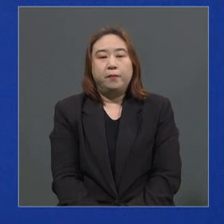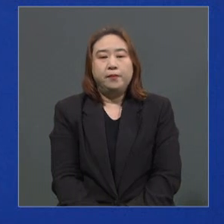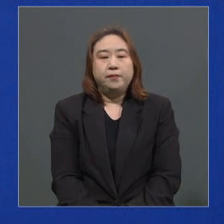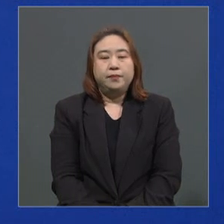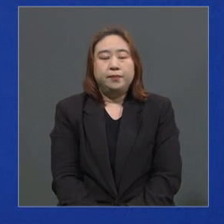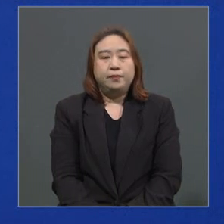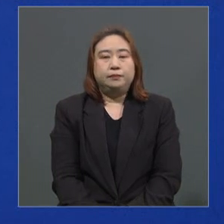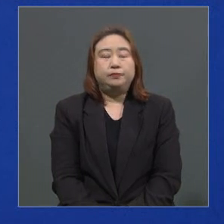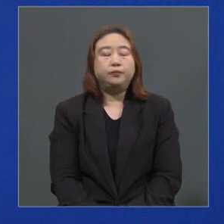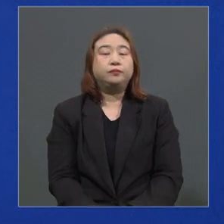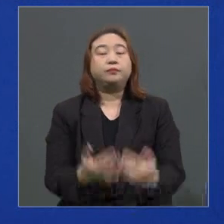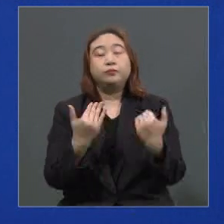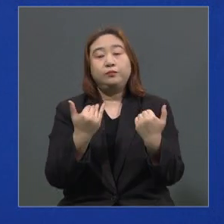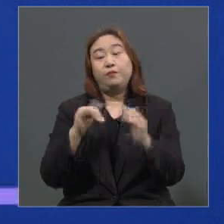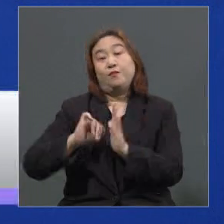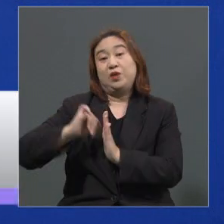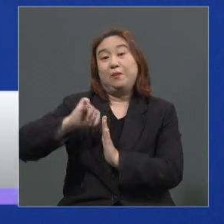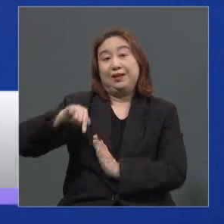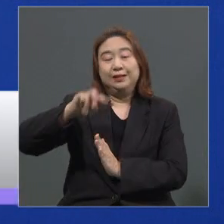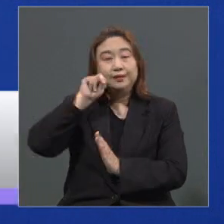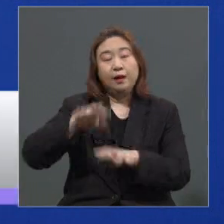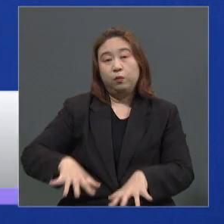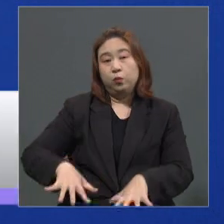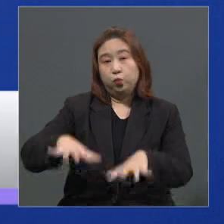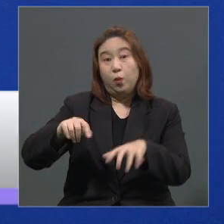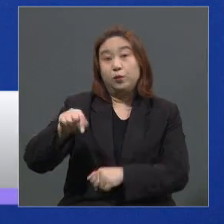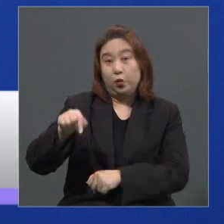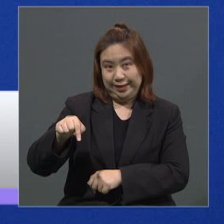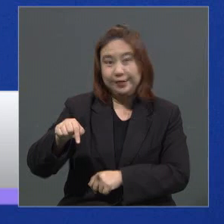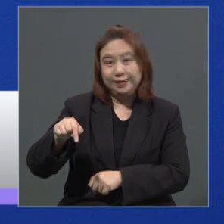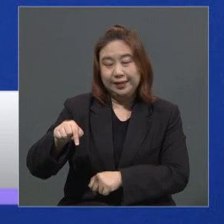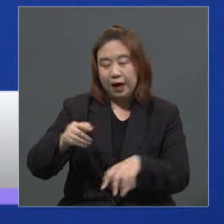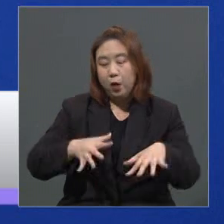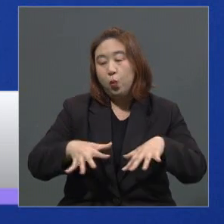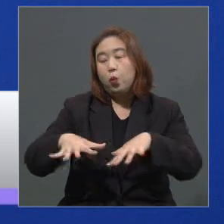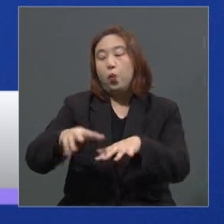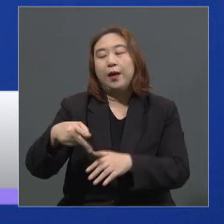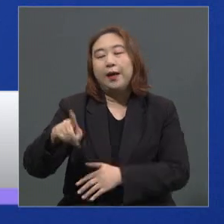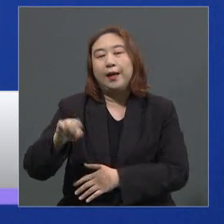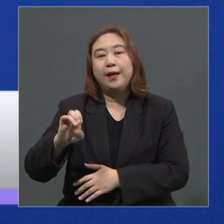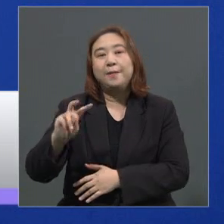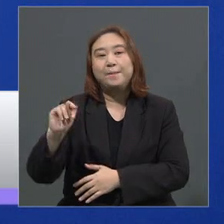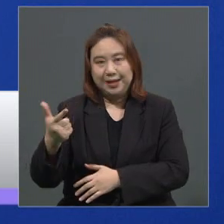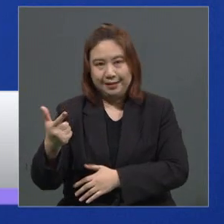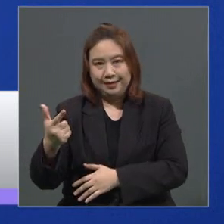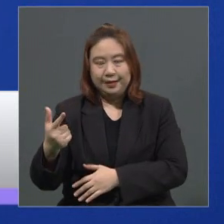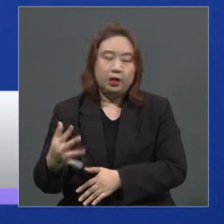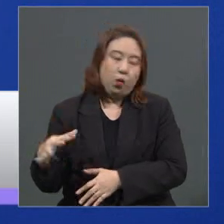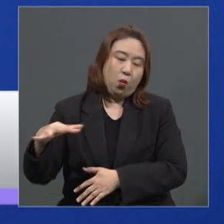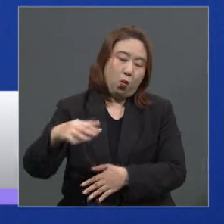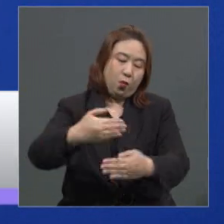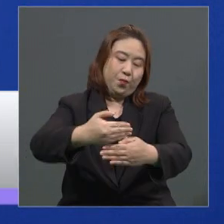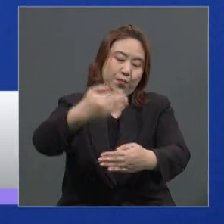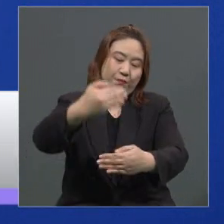แต่น้ำตรงส่วนนี้ตรงจังหวัดเชียงใหม่ที่ท่วมเนี่ยนะครับก็จะลงกลับลงสู่แม่น้ำปิงนะครับแล้วก็จะไหลลงสู่เขื่อนภูมิพลนะครับ